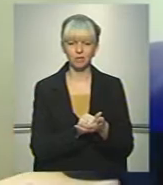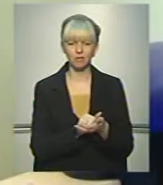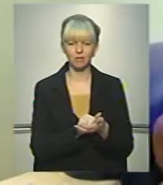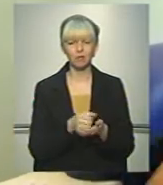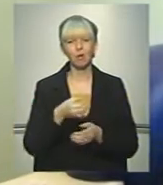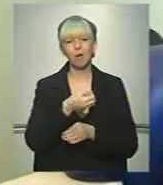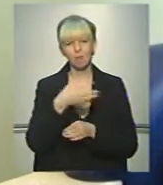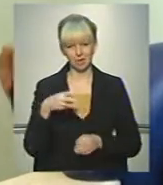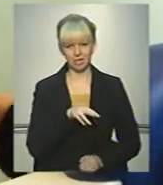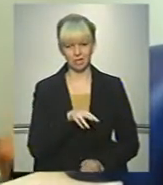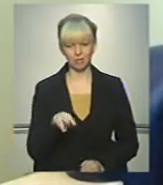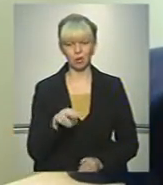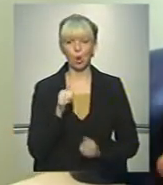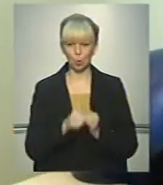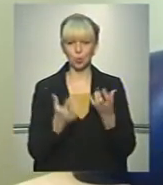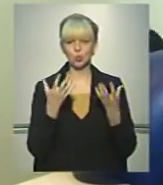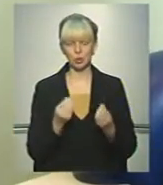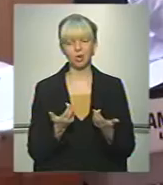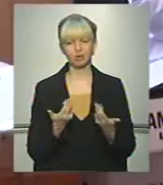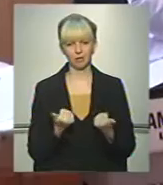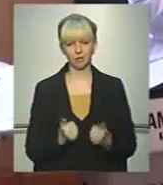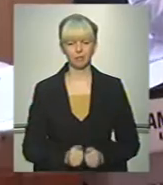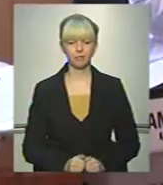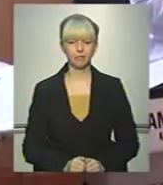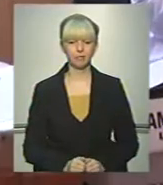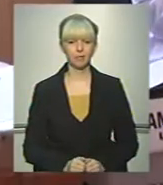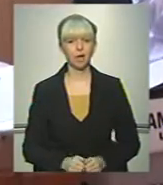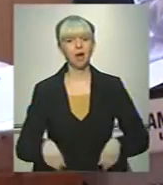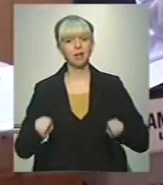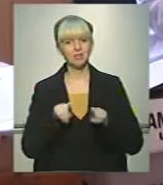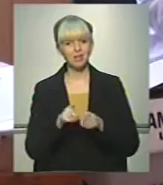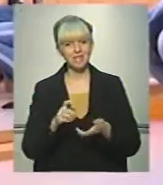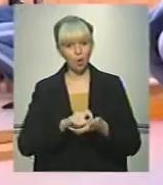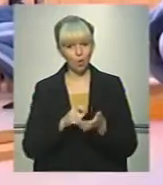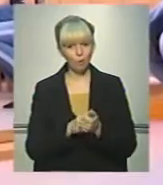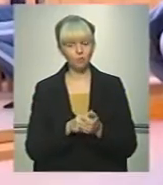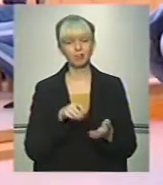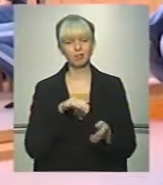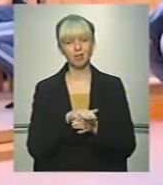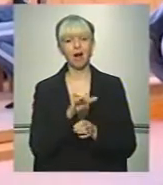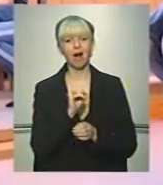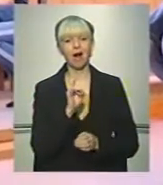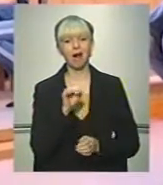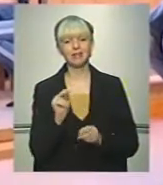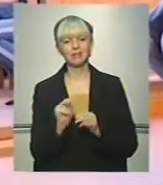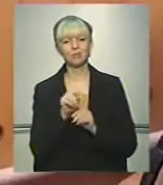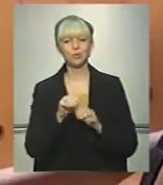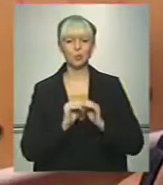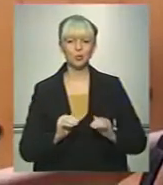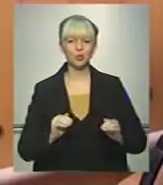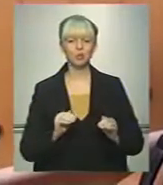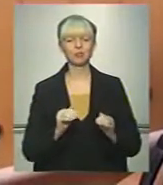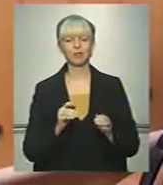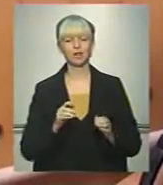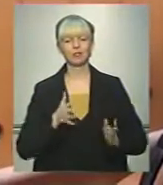ньому? 15 минут. Кожного дня? Так. Да. Ось так у цій кімнаті проходить арт-терапія. Тут дітки виражають